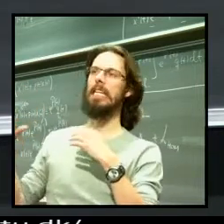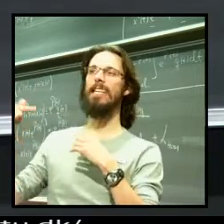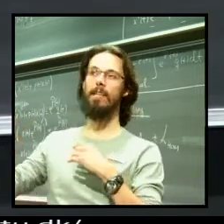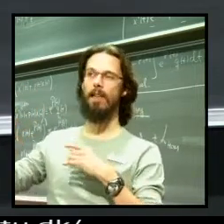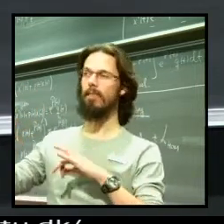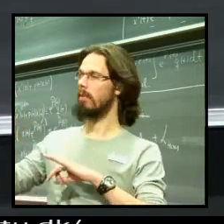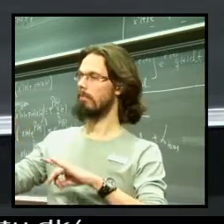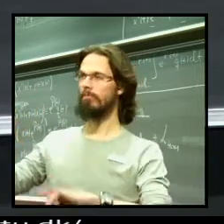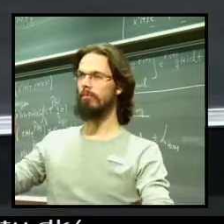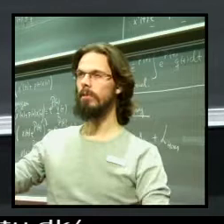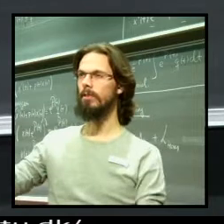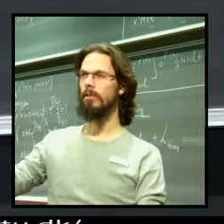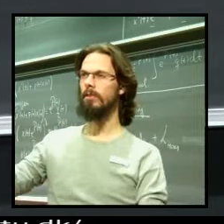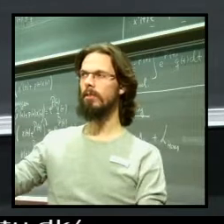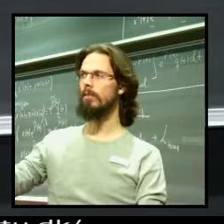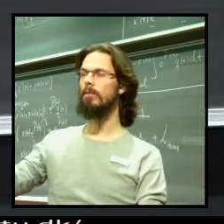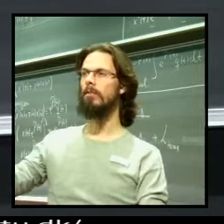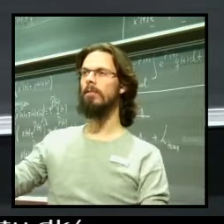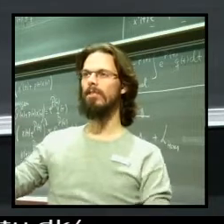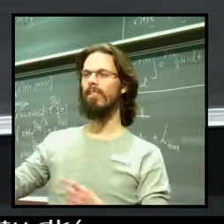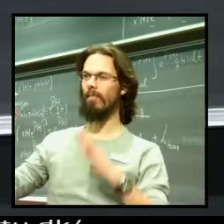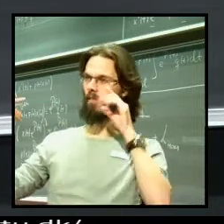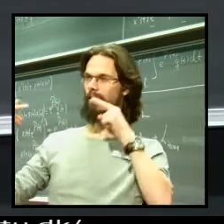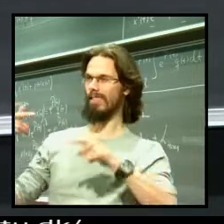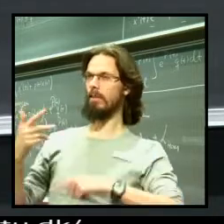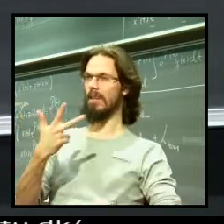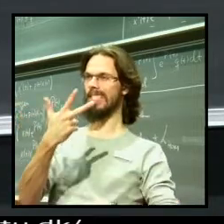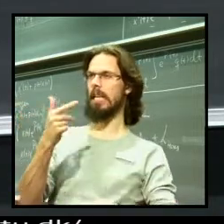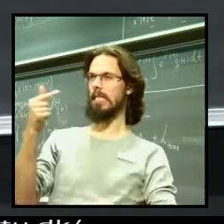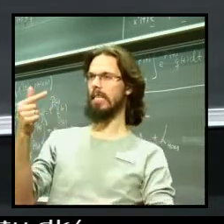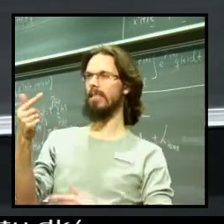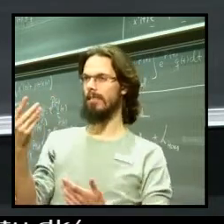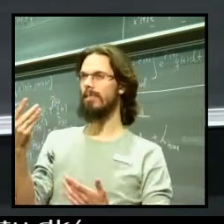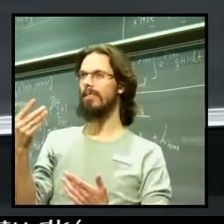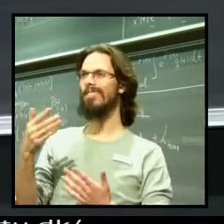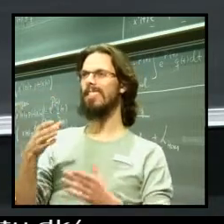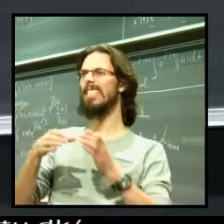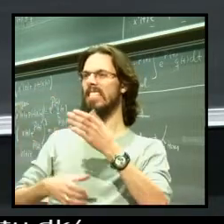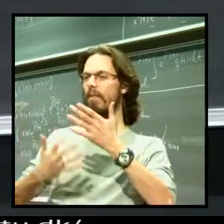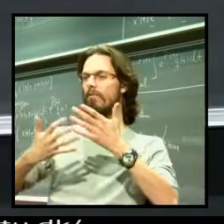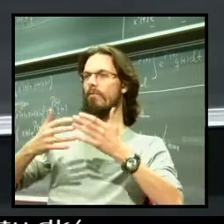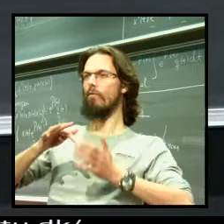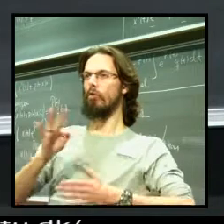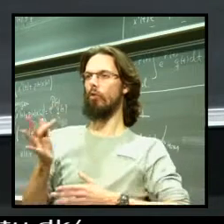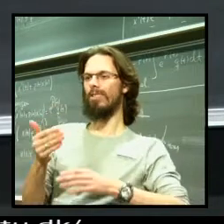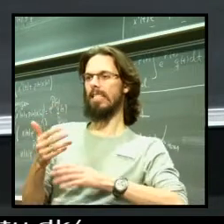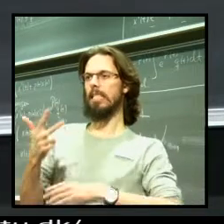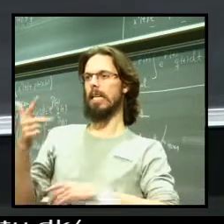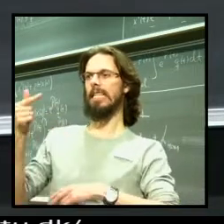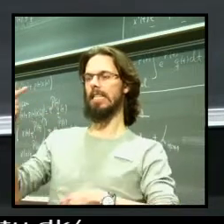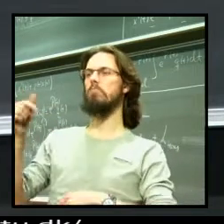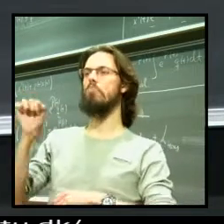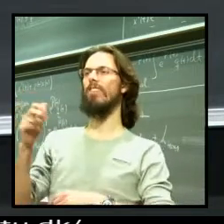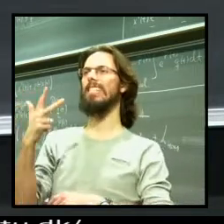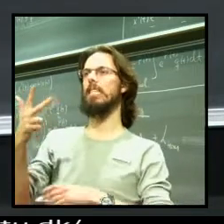rigtigt? I er med på, der står 3t her, ikke? Stamfunktion til 3t. Det må være 3 halve t